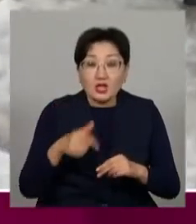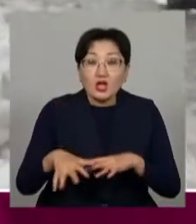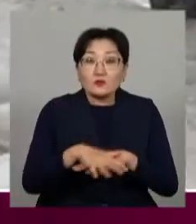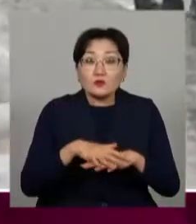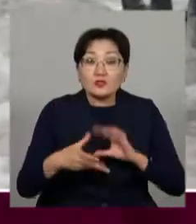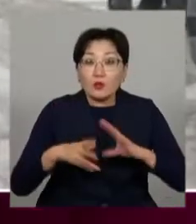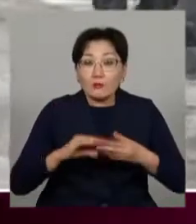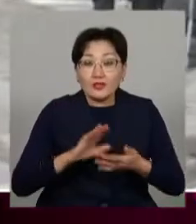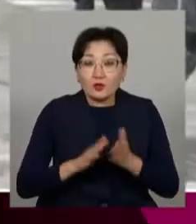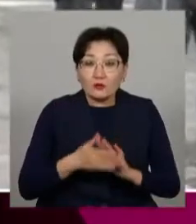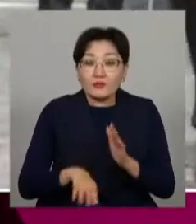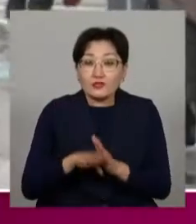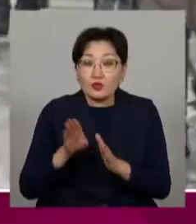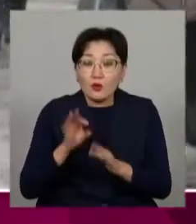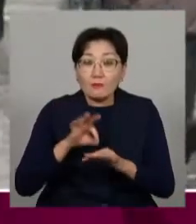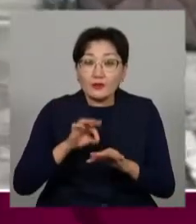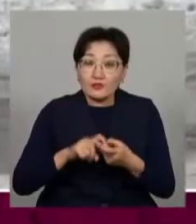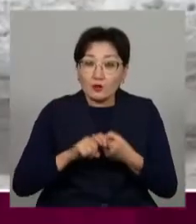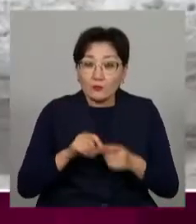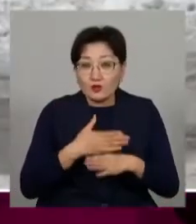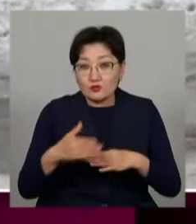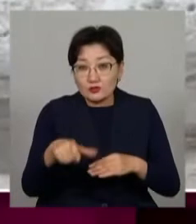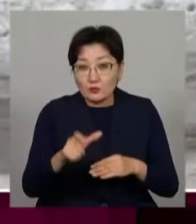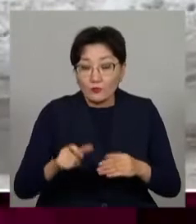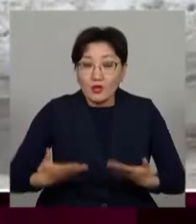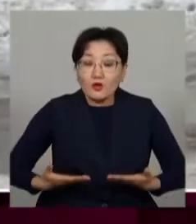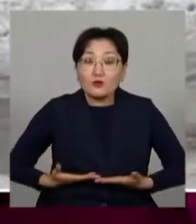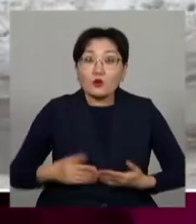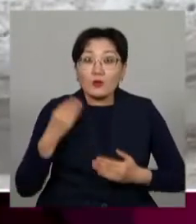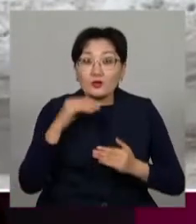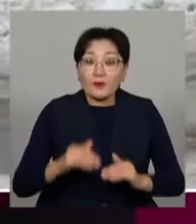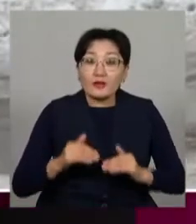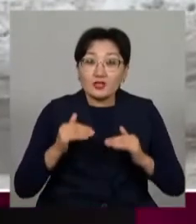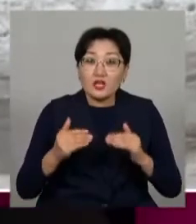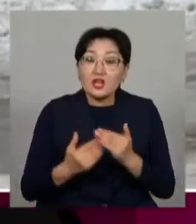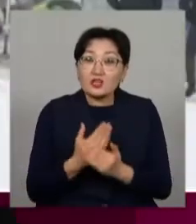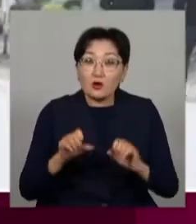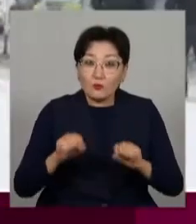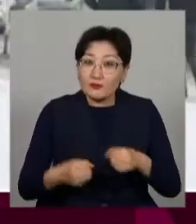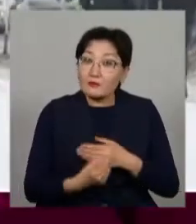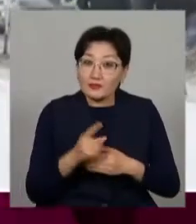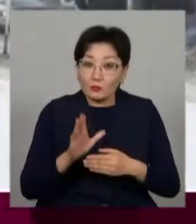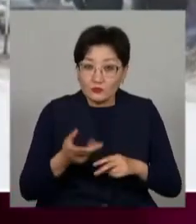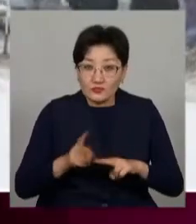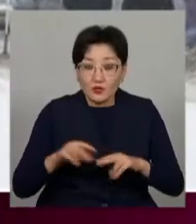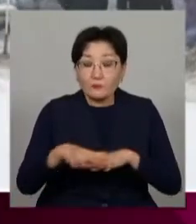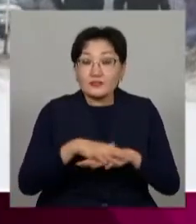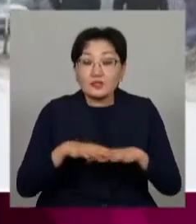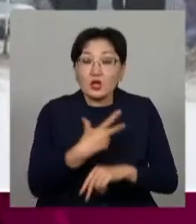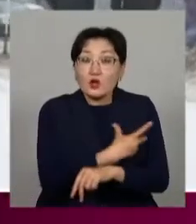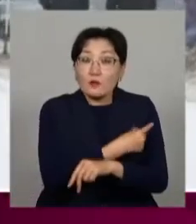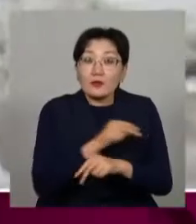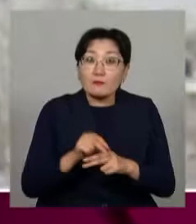жалпы ахуал жақсарып пандемиядан кейін азаматтардың тұрмыс сапасының артуына жаңа мүмкіндіктер туады. Сондықтан халықты